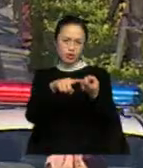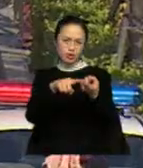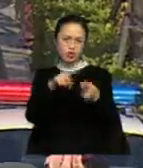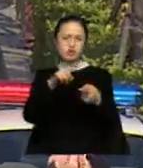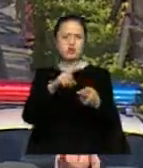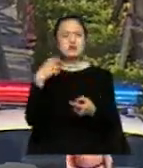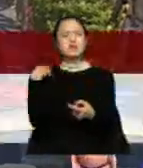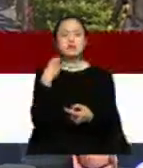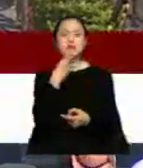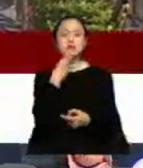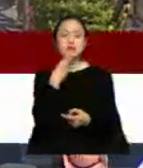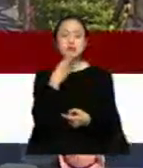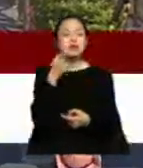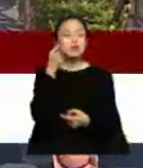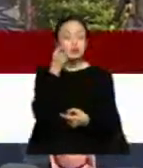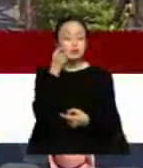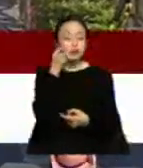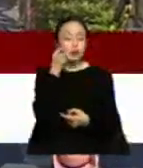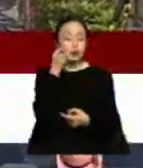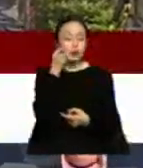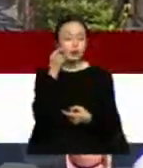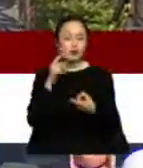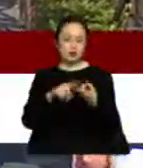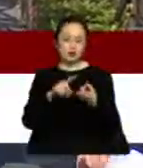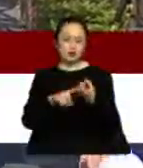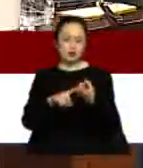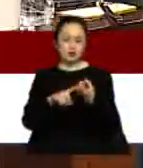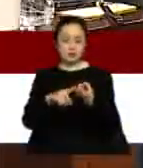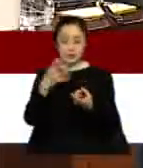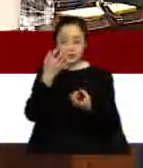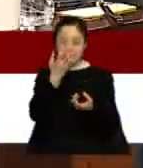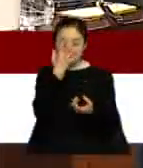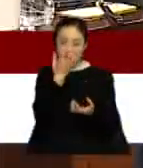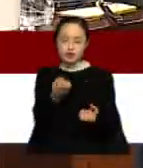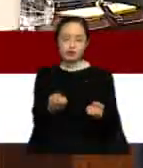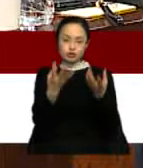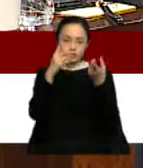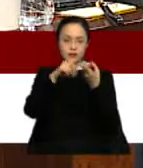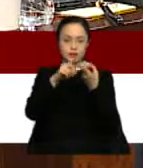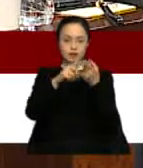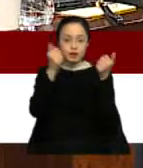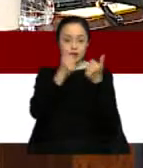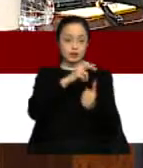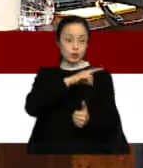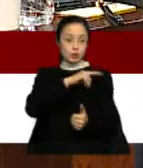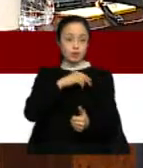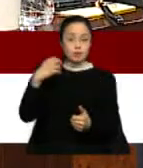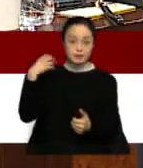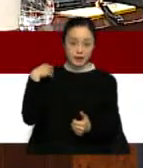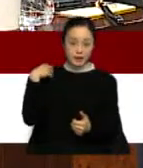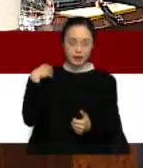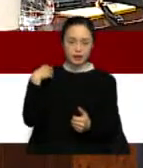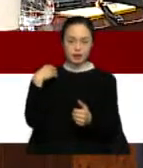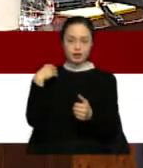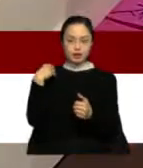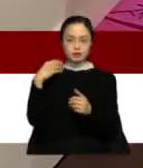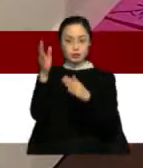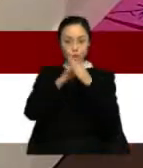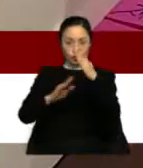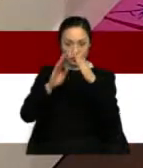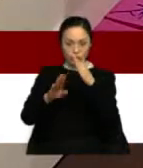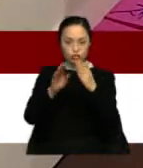있습니다. 예산 결산을 탈축제 운영위에서 맡고 있다 보니 의원들의 예산 집행 공개 요청을 뒤로